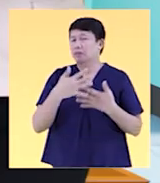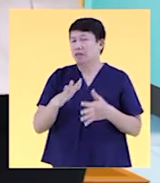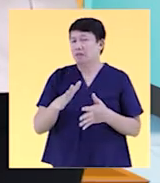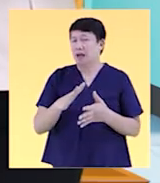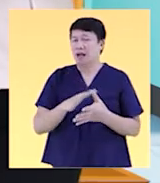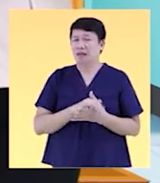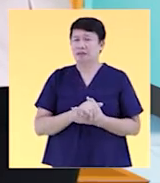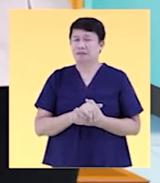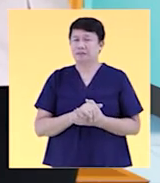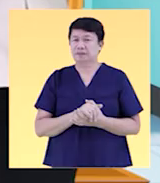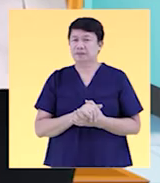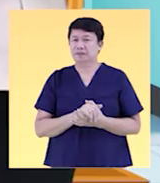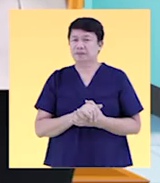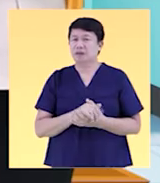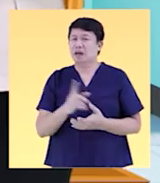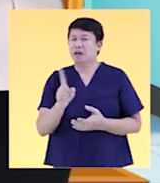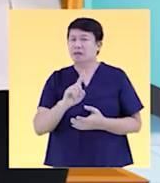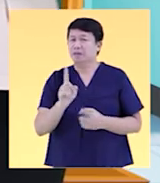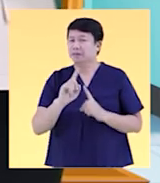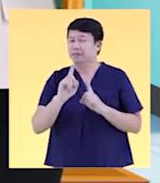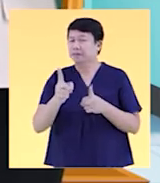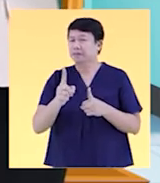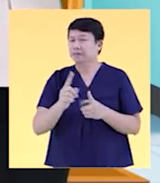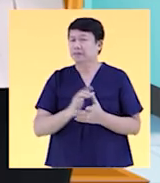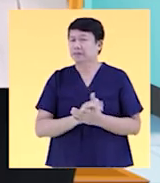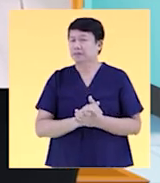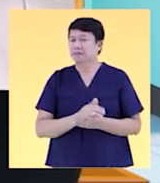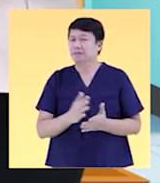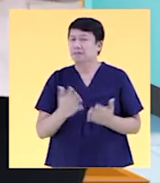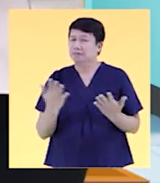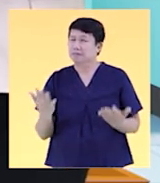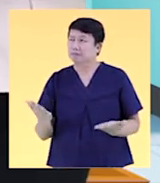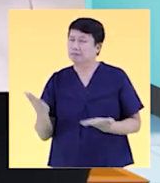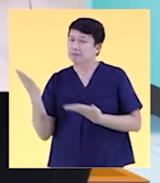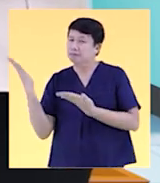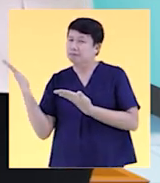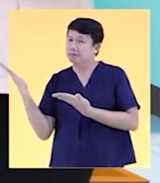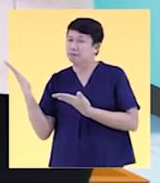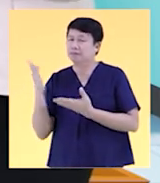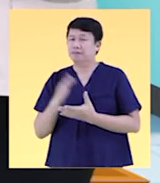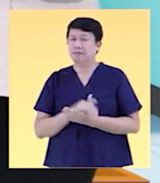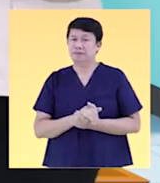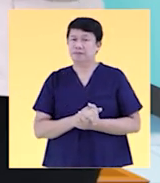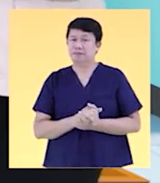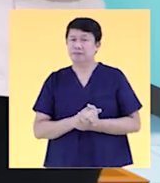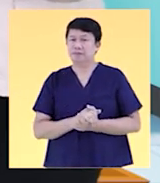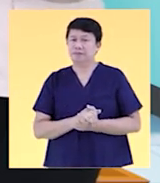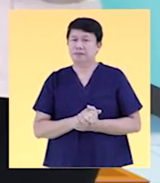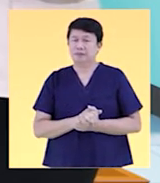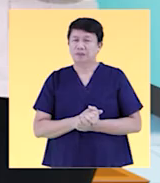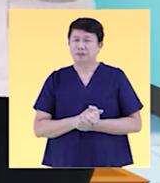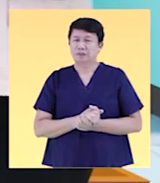Tapos na ba? Ano ang inyong sagot? Ganito ba?